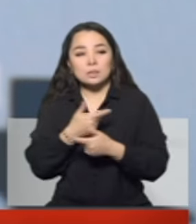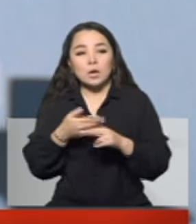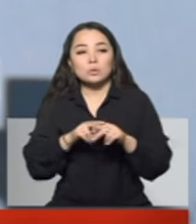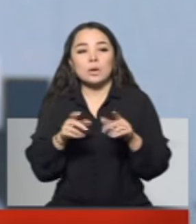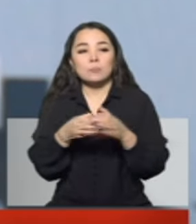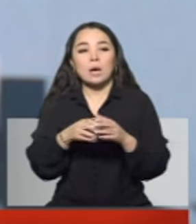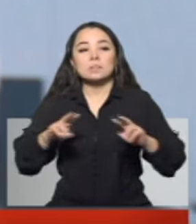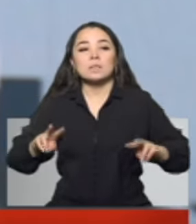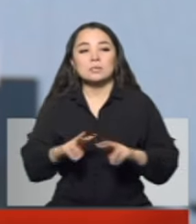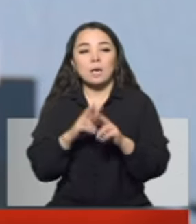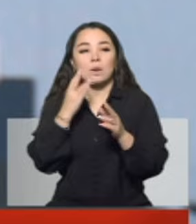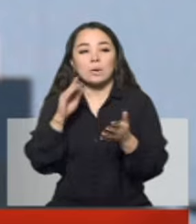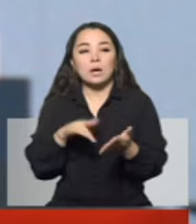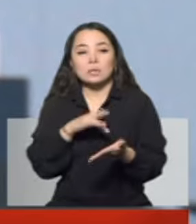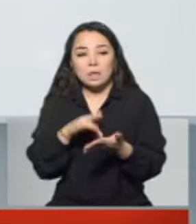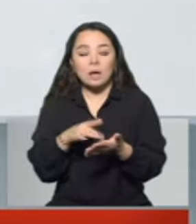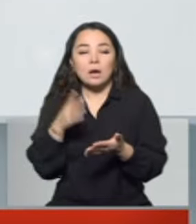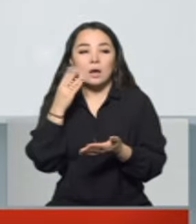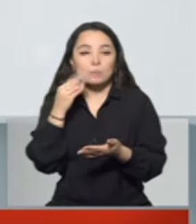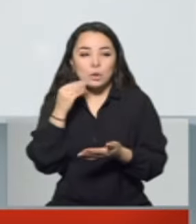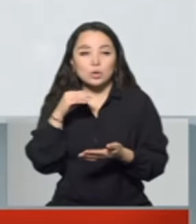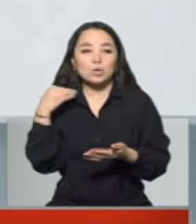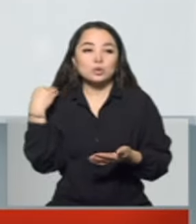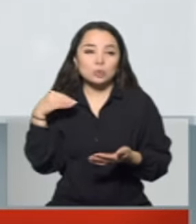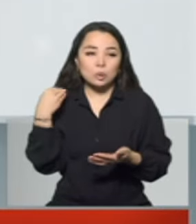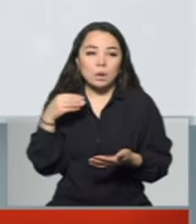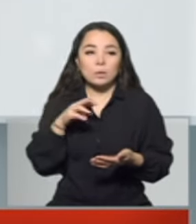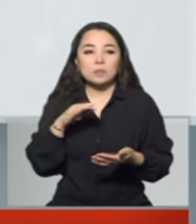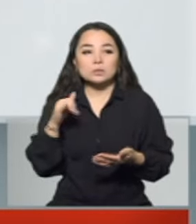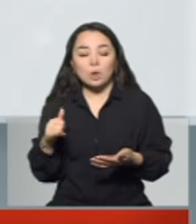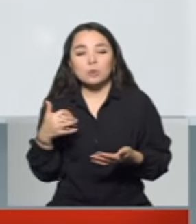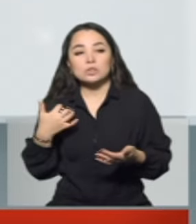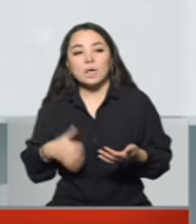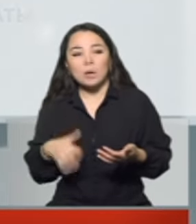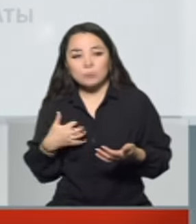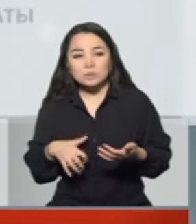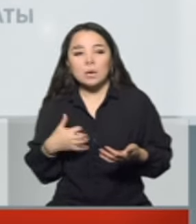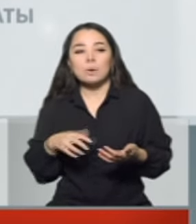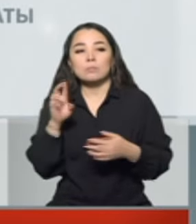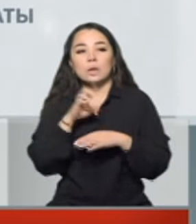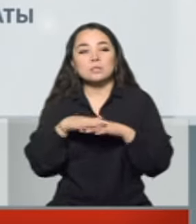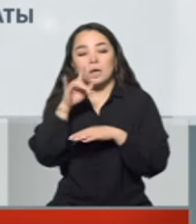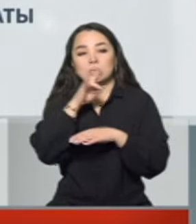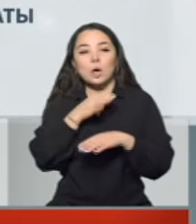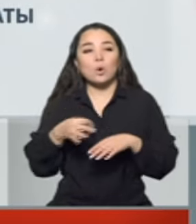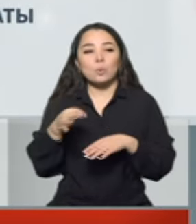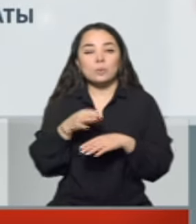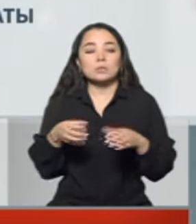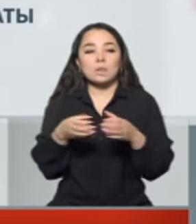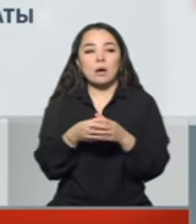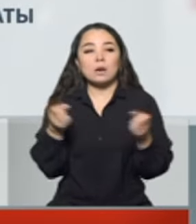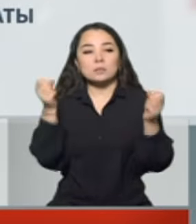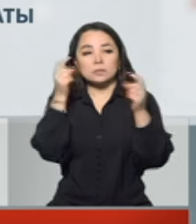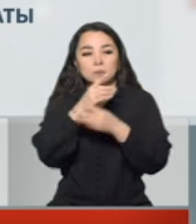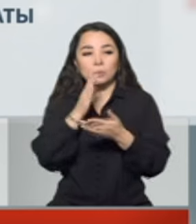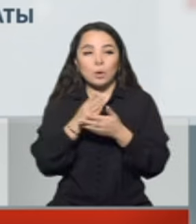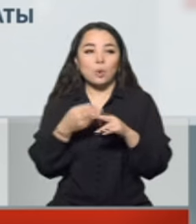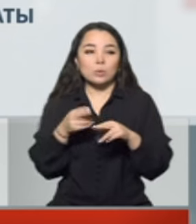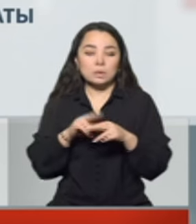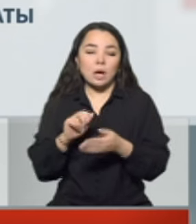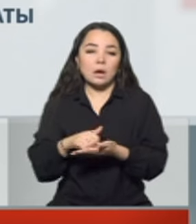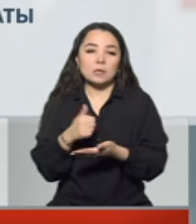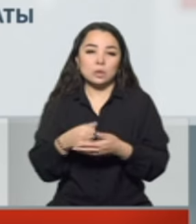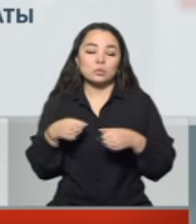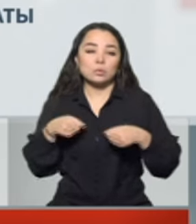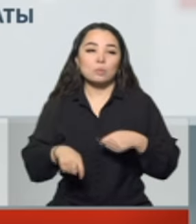мен Алматы қалаларында, сондай-ақ Алматы, Түркістан, Маңғыстау, Жамбыл және Батыс Қазақстан облыстарында анықталды. Оларға